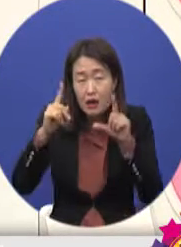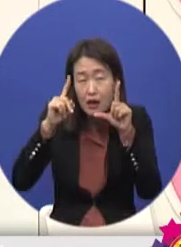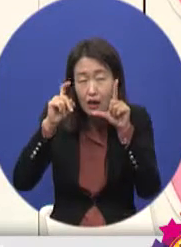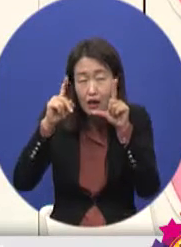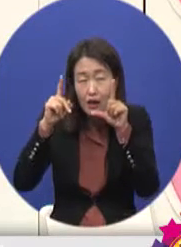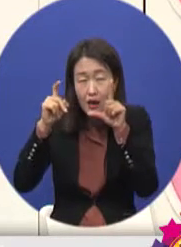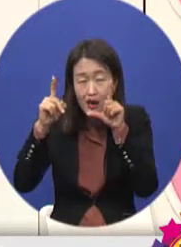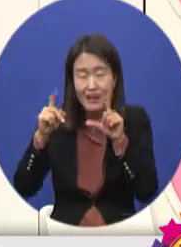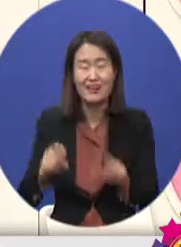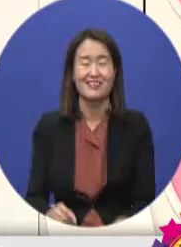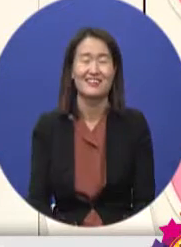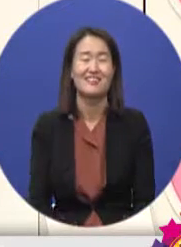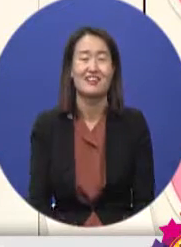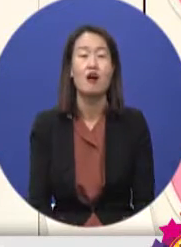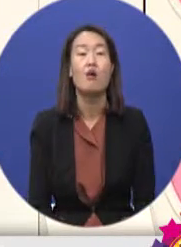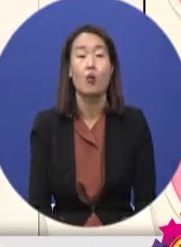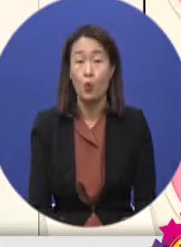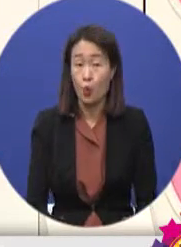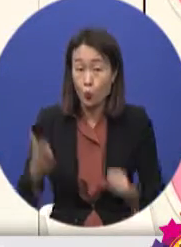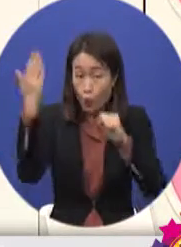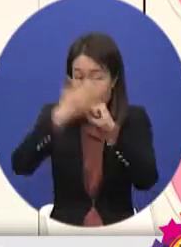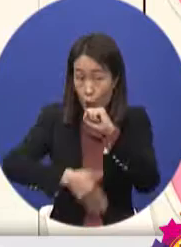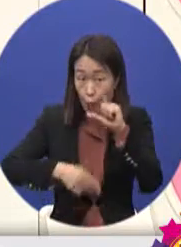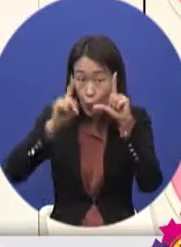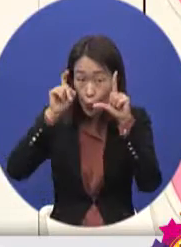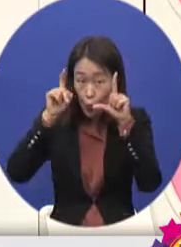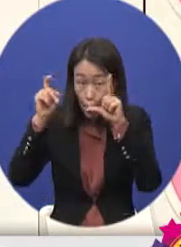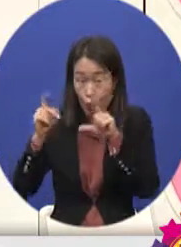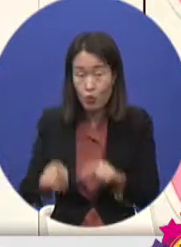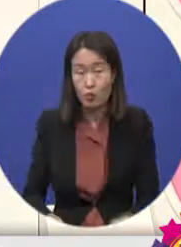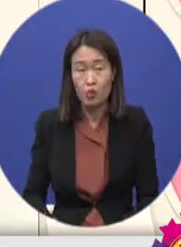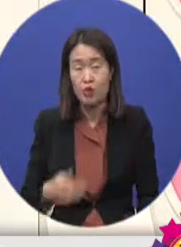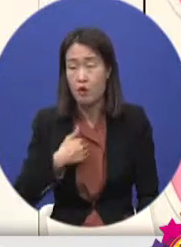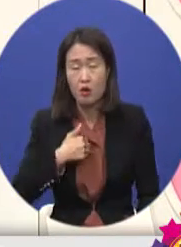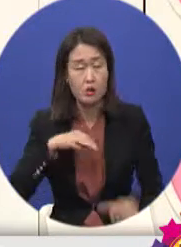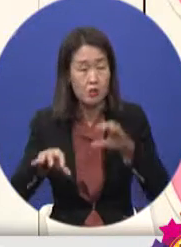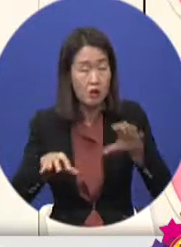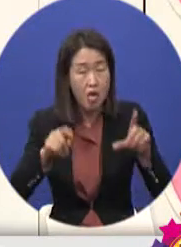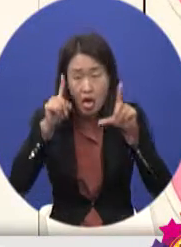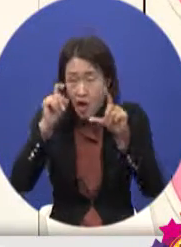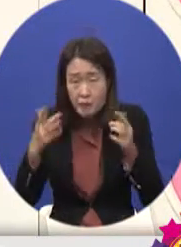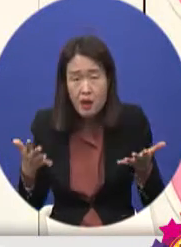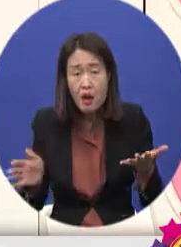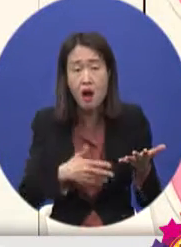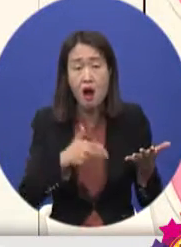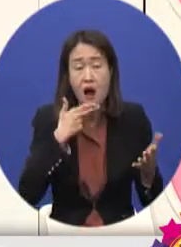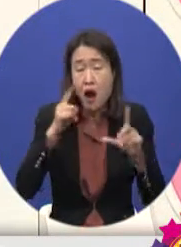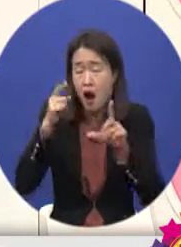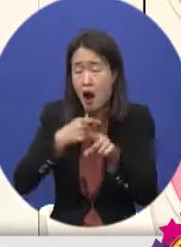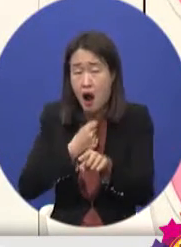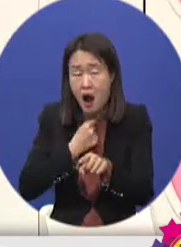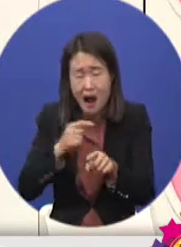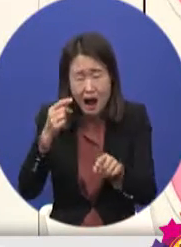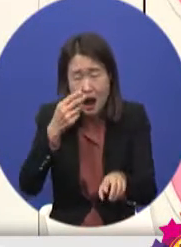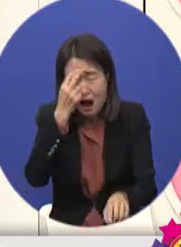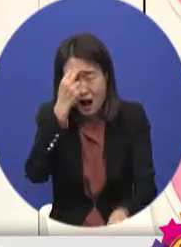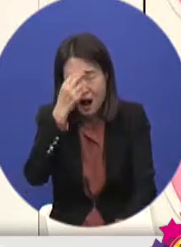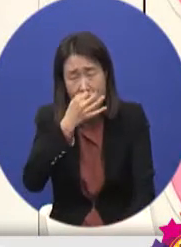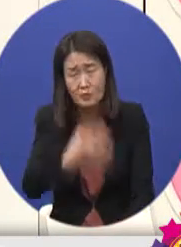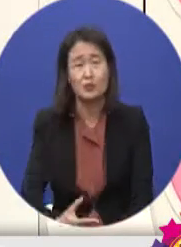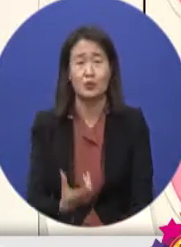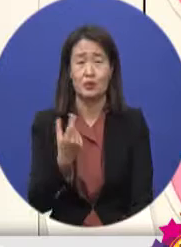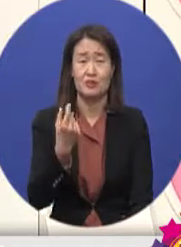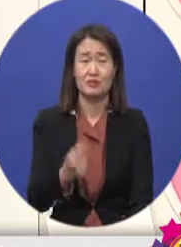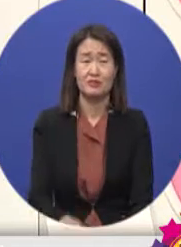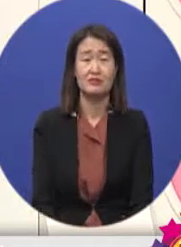사진점? 네, 예. 요즘에 저희 동네 사진실이 없어가지고 사진 찍으려면 애 먹거든요. 아,